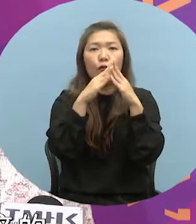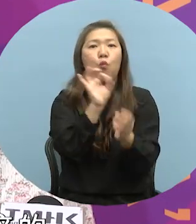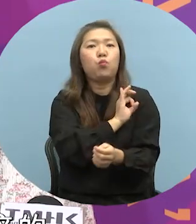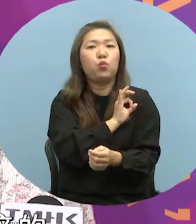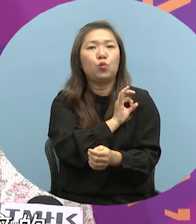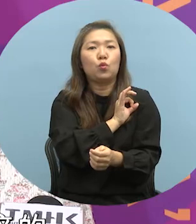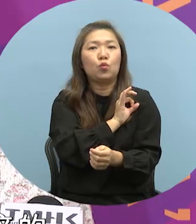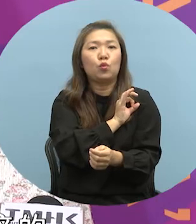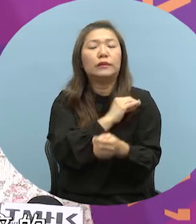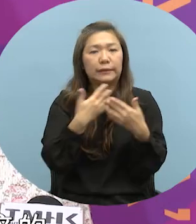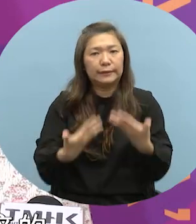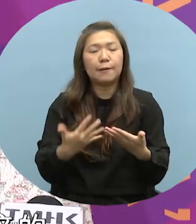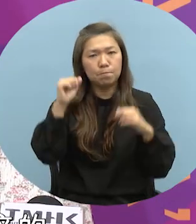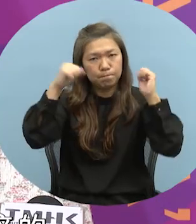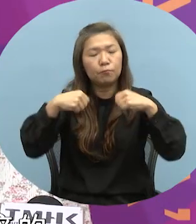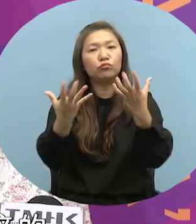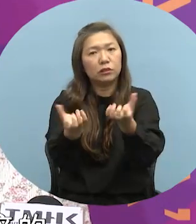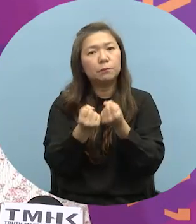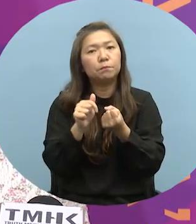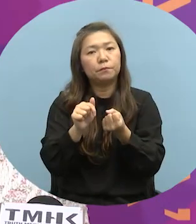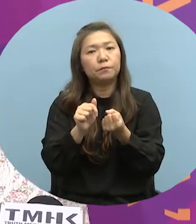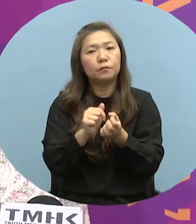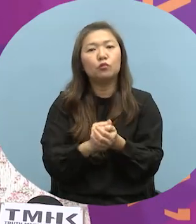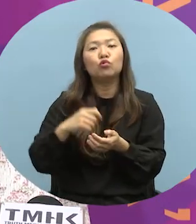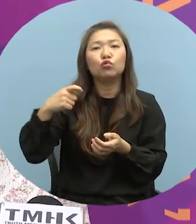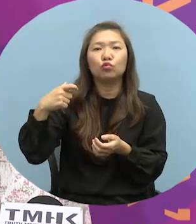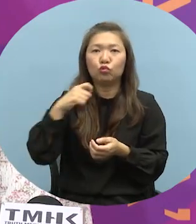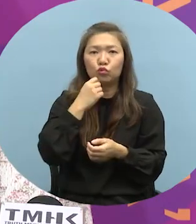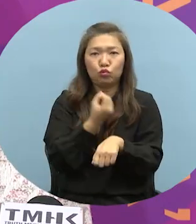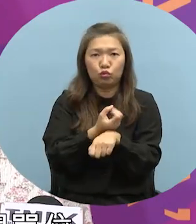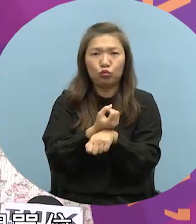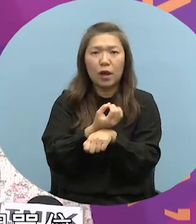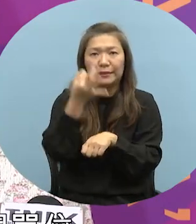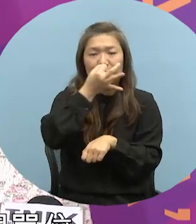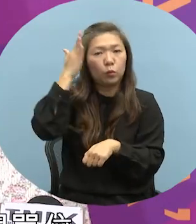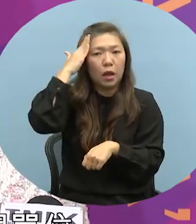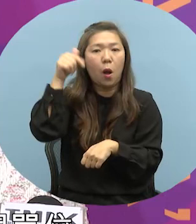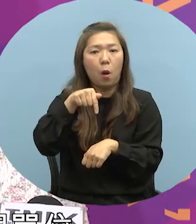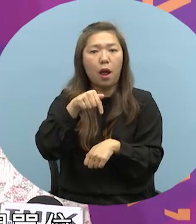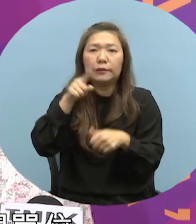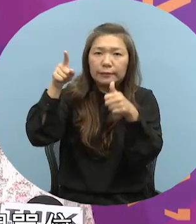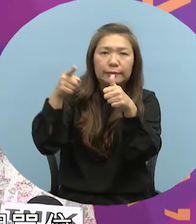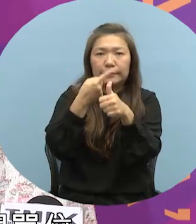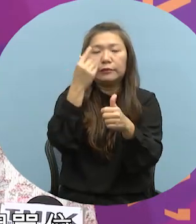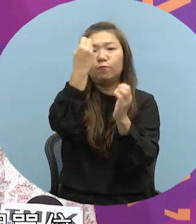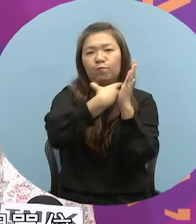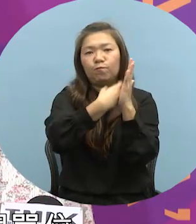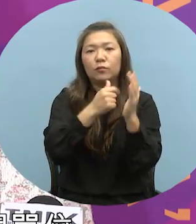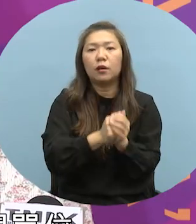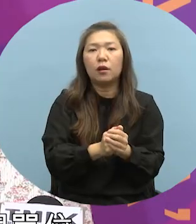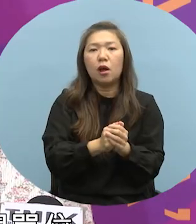呢目前已经同意了承接的荃湾油金头的首次项目入面的